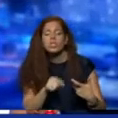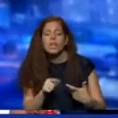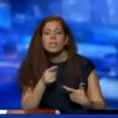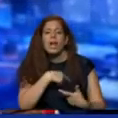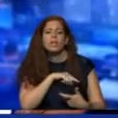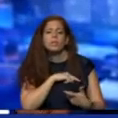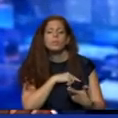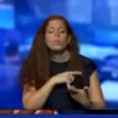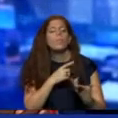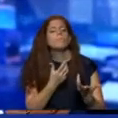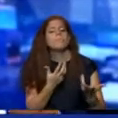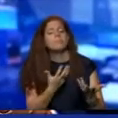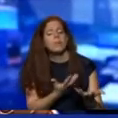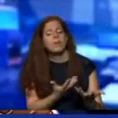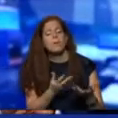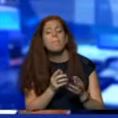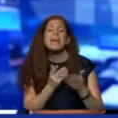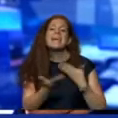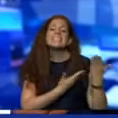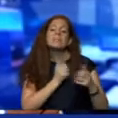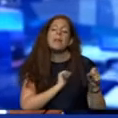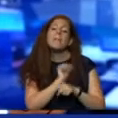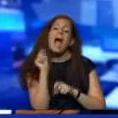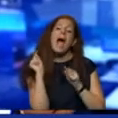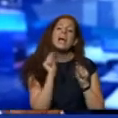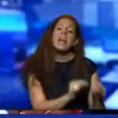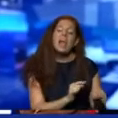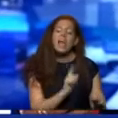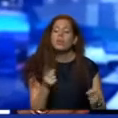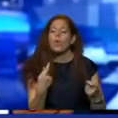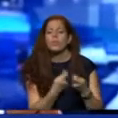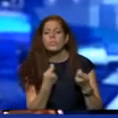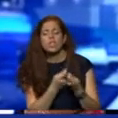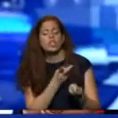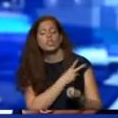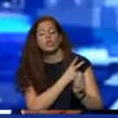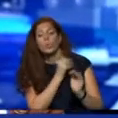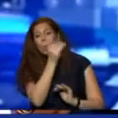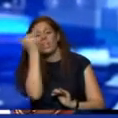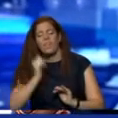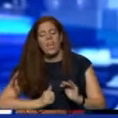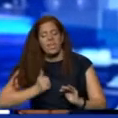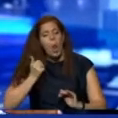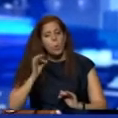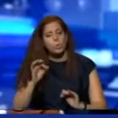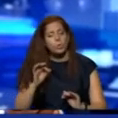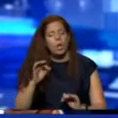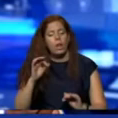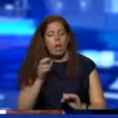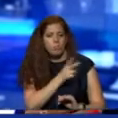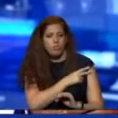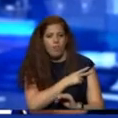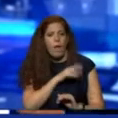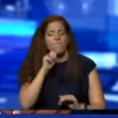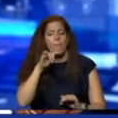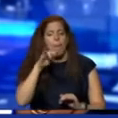לה את המחאה הזאת, את כל הנושא של שיטור היתר והתנהלות המשטרה והתנהלות מחש, הרי כל הארגונים